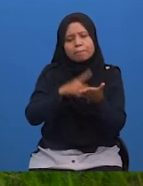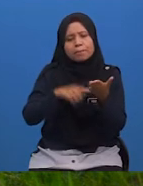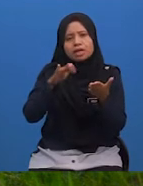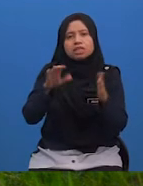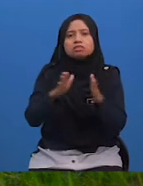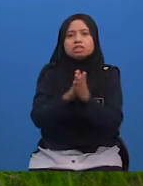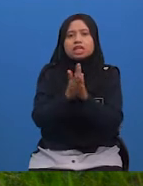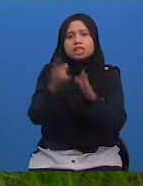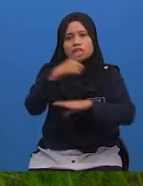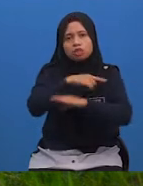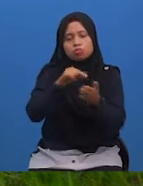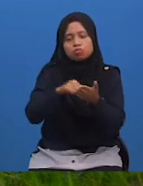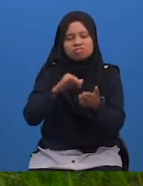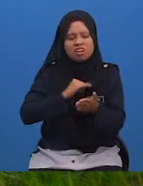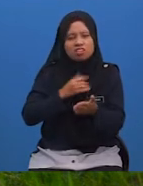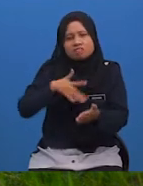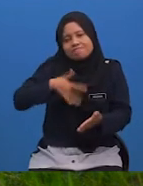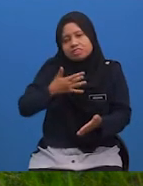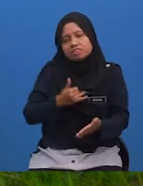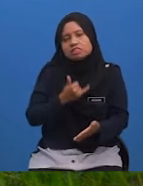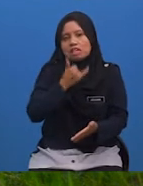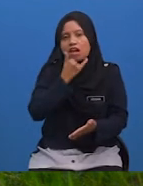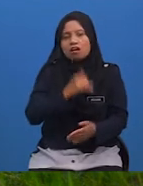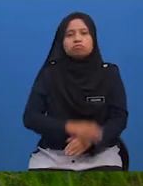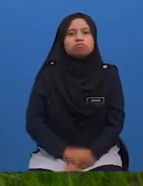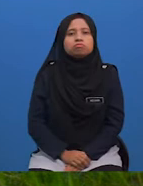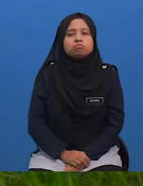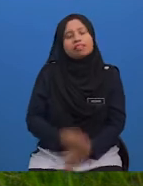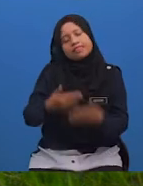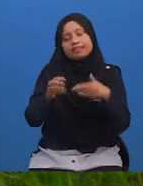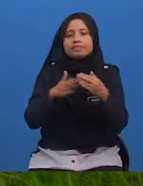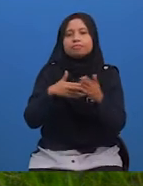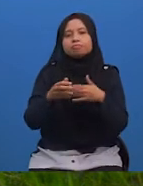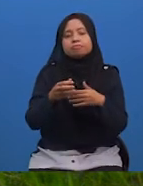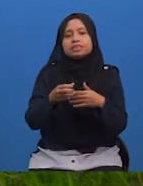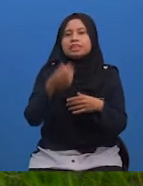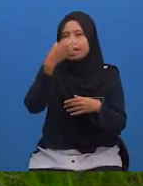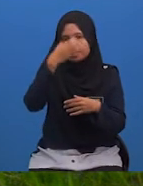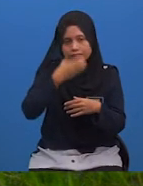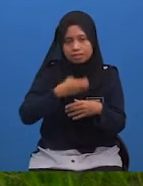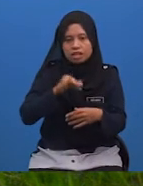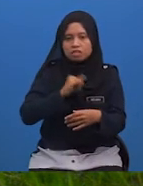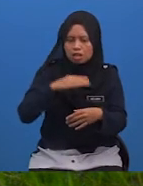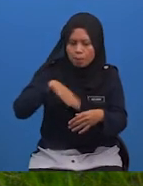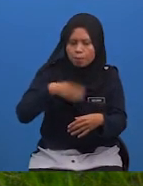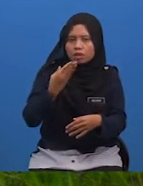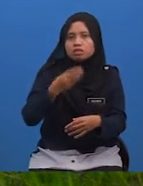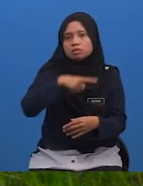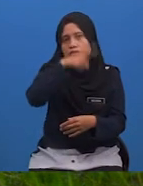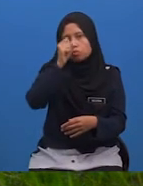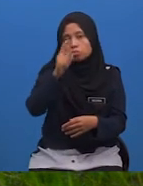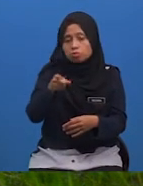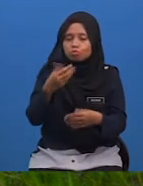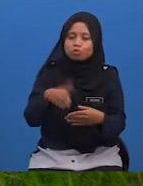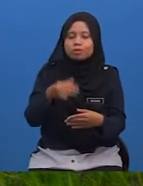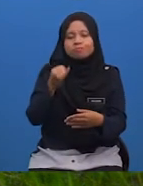itu. Saya memang rasa bersalah. Tuan Gajah. Saya berbangga kerana